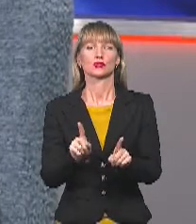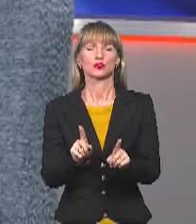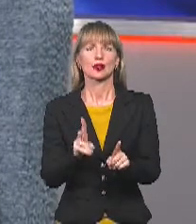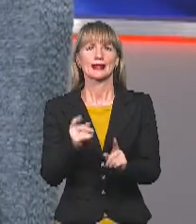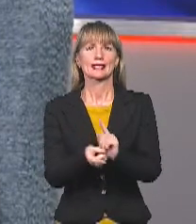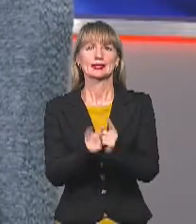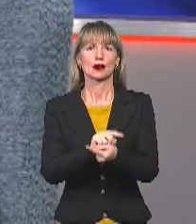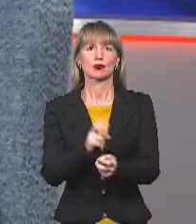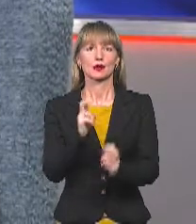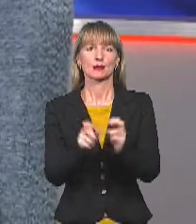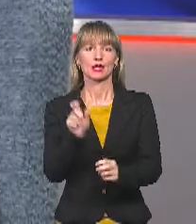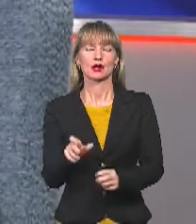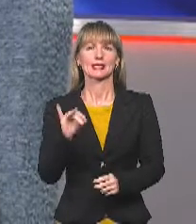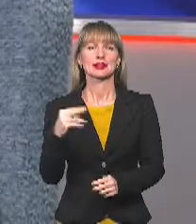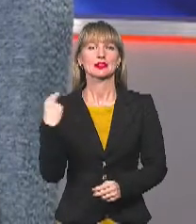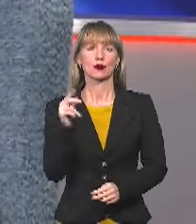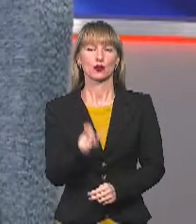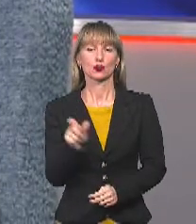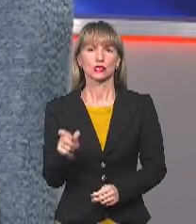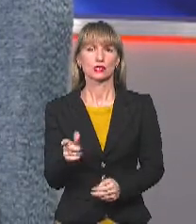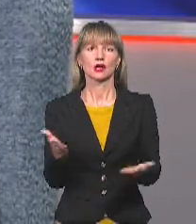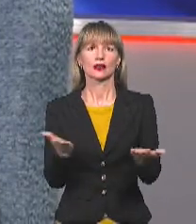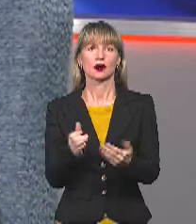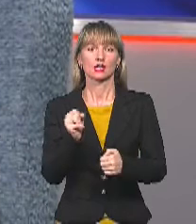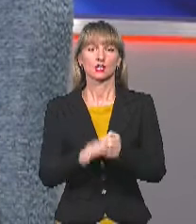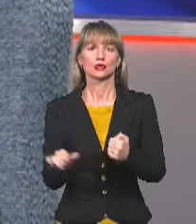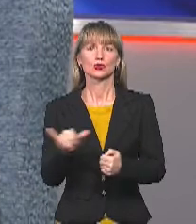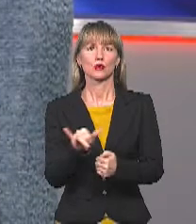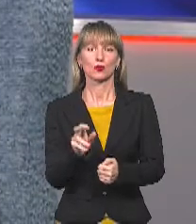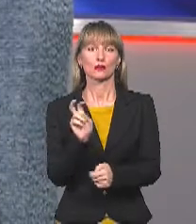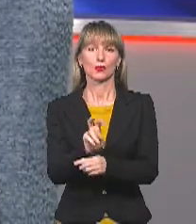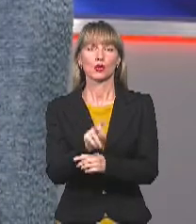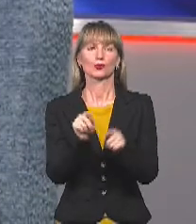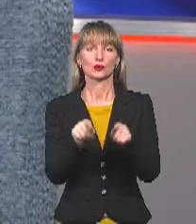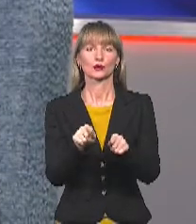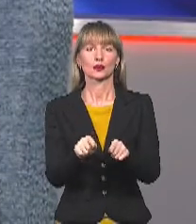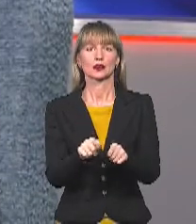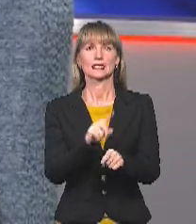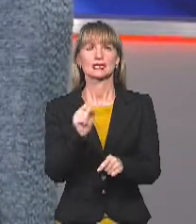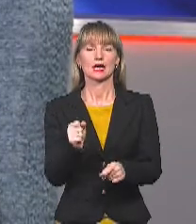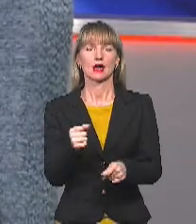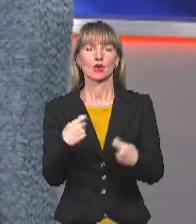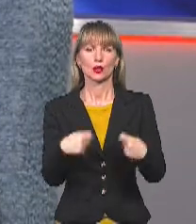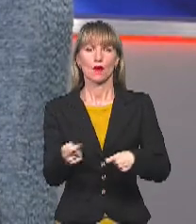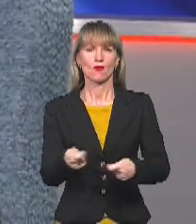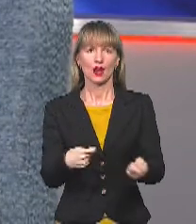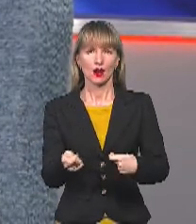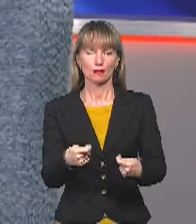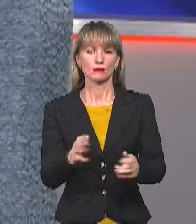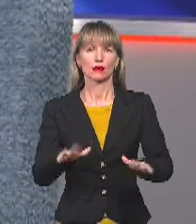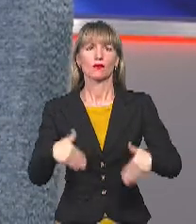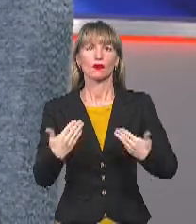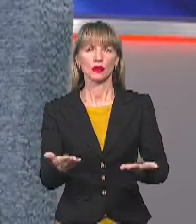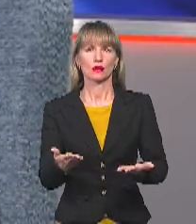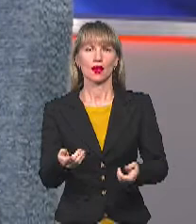заміну підприємцям і запоріжцям, які щосуботи приходять туди за товарами, пропонує